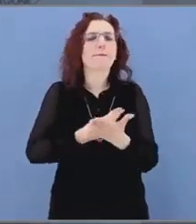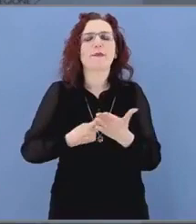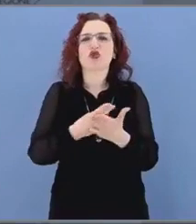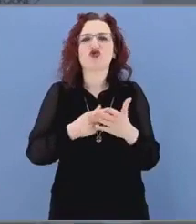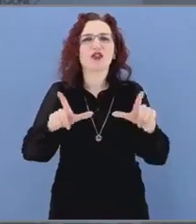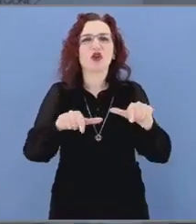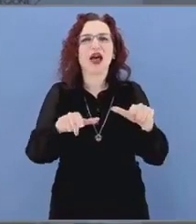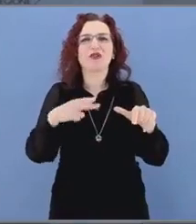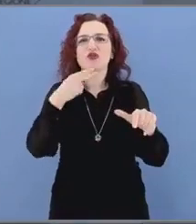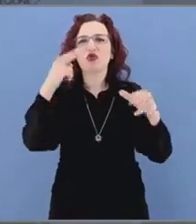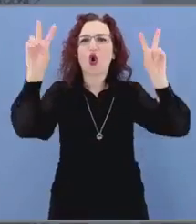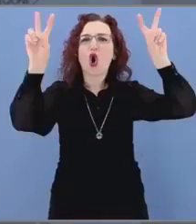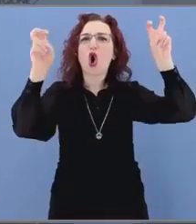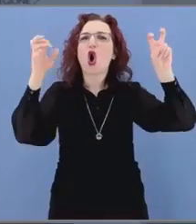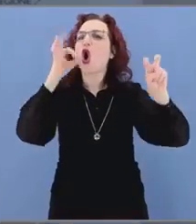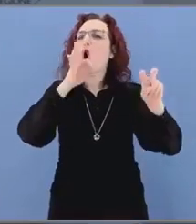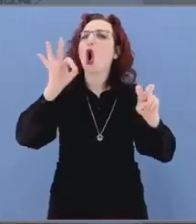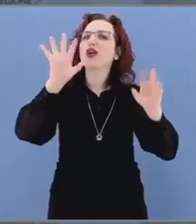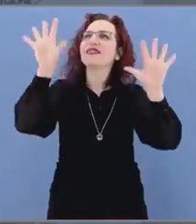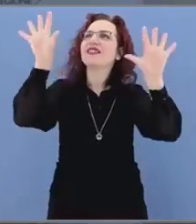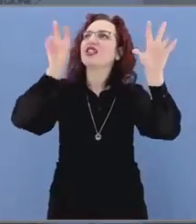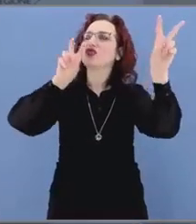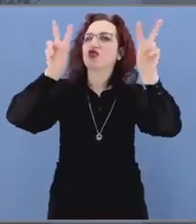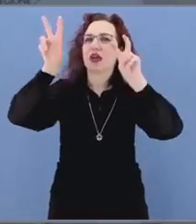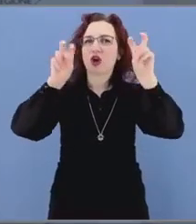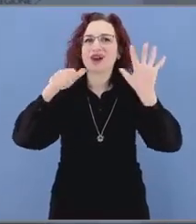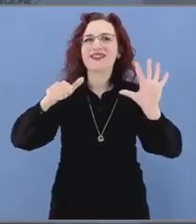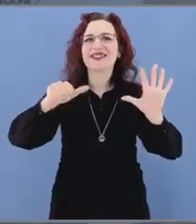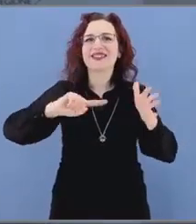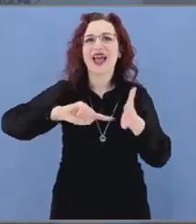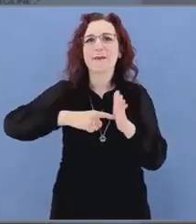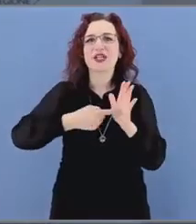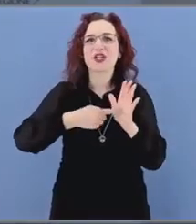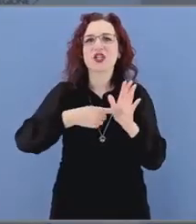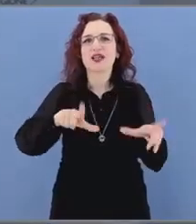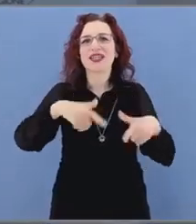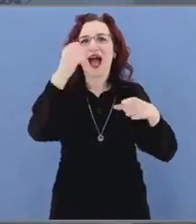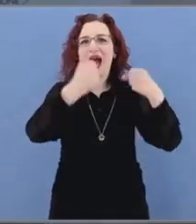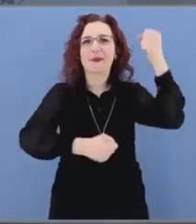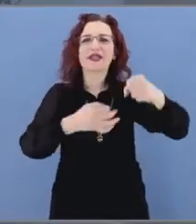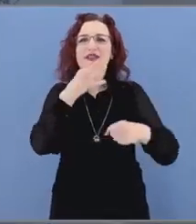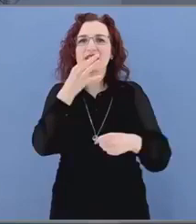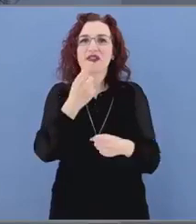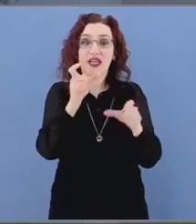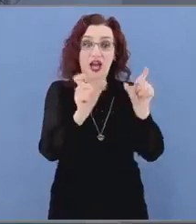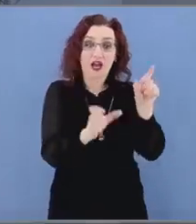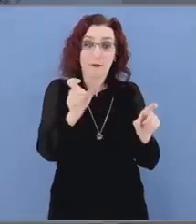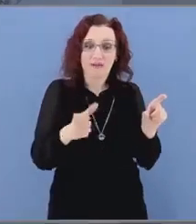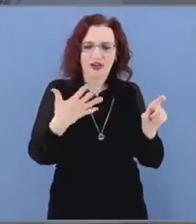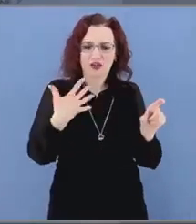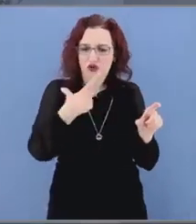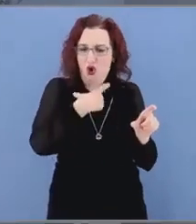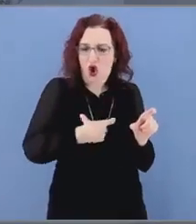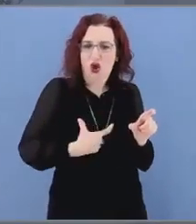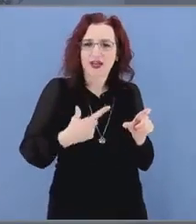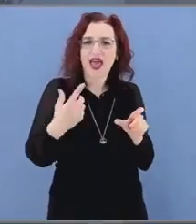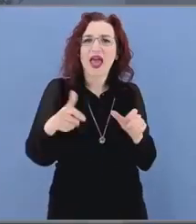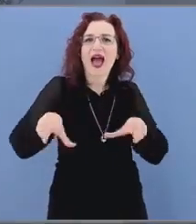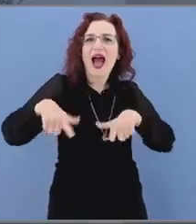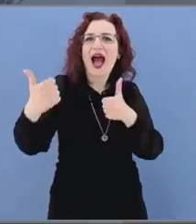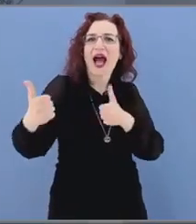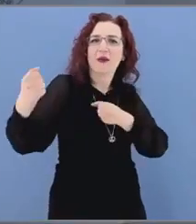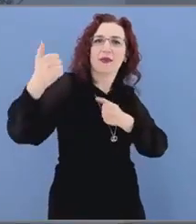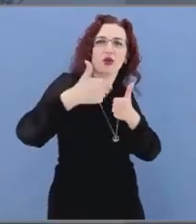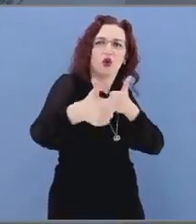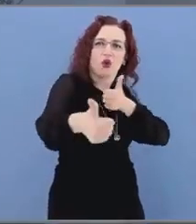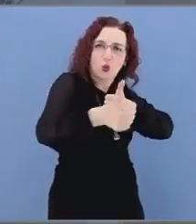milioni di alberi, uno a cittadino e a cittadina, perché siamo 6 milioni, ma non lo stiamo facendo solo per la